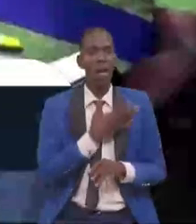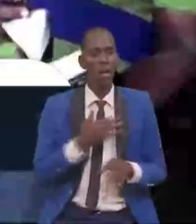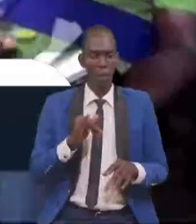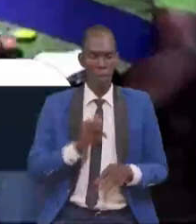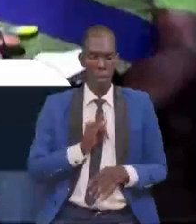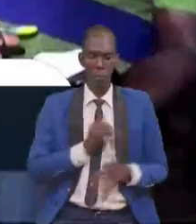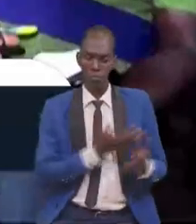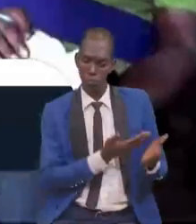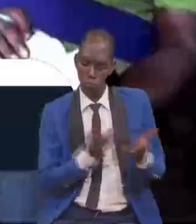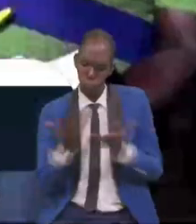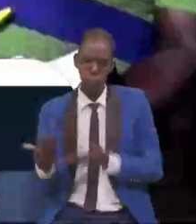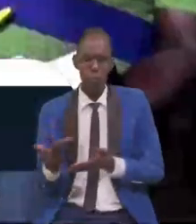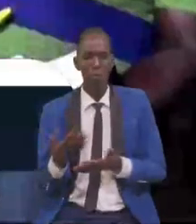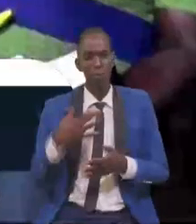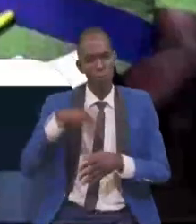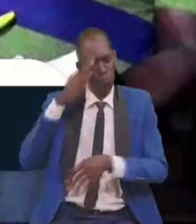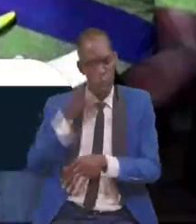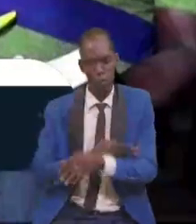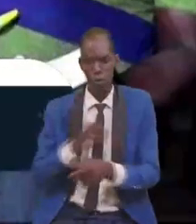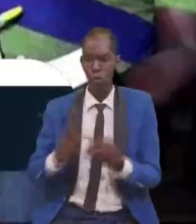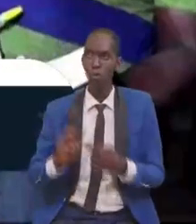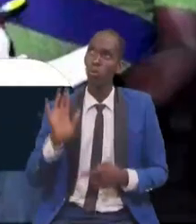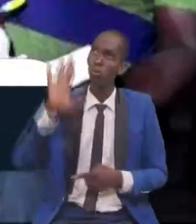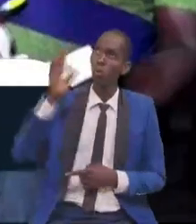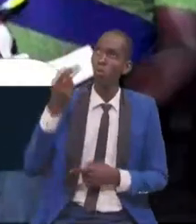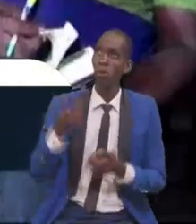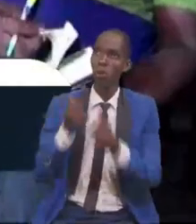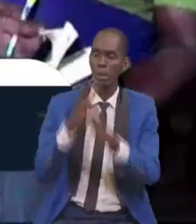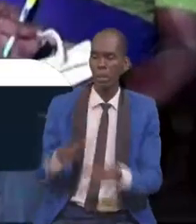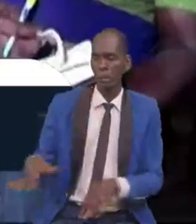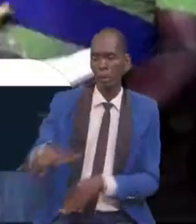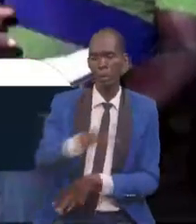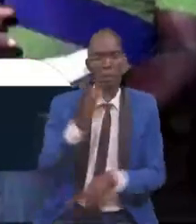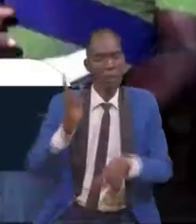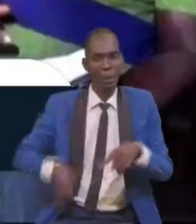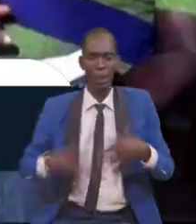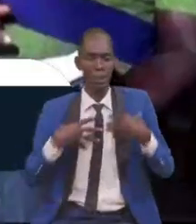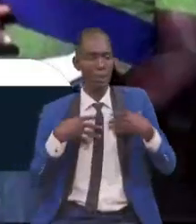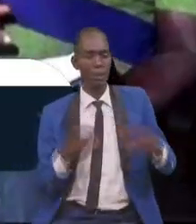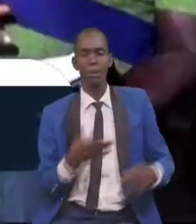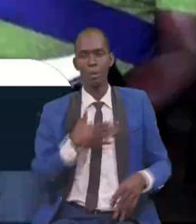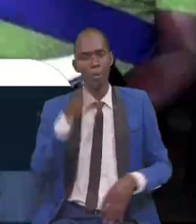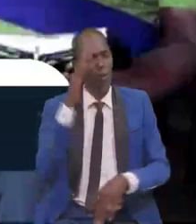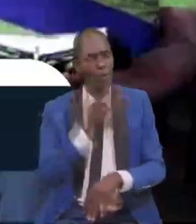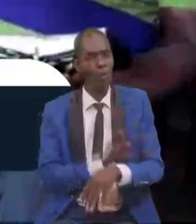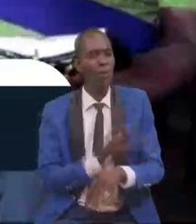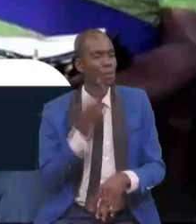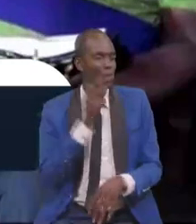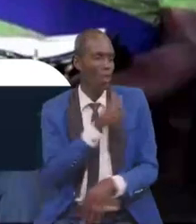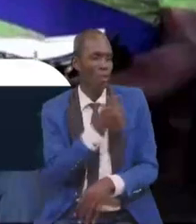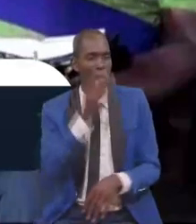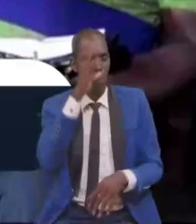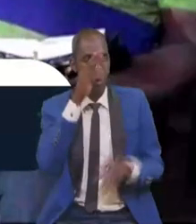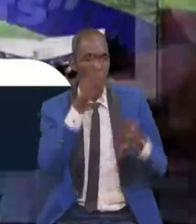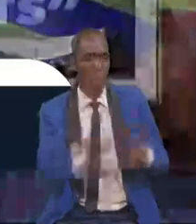Je l'ai amené à tes disciples et ils n'ont pas pu le guérir. Voici un autre cas d'un homme